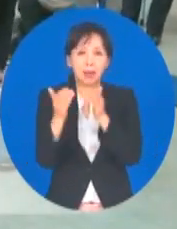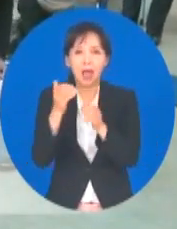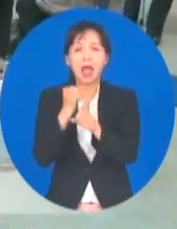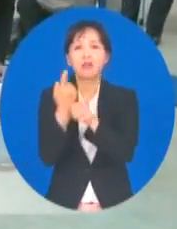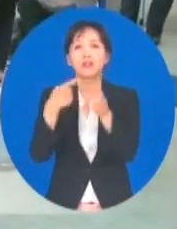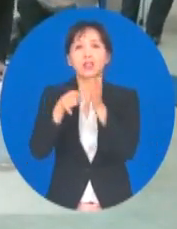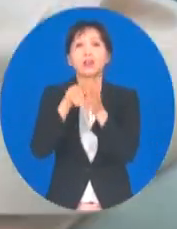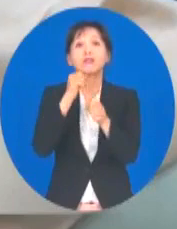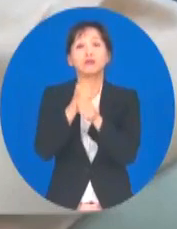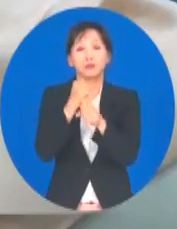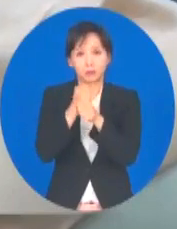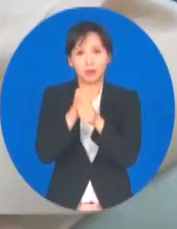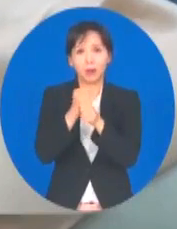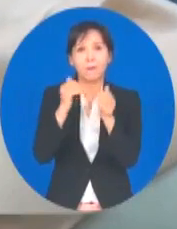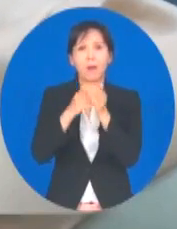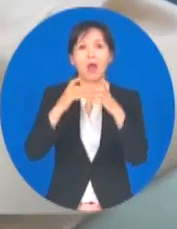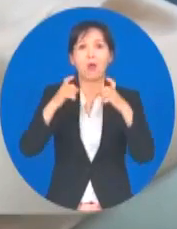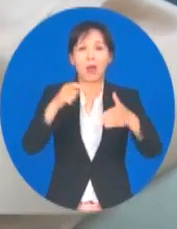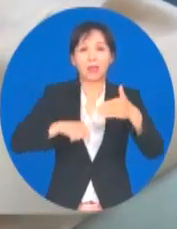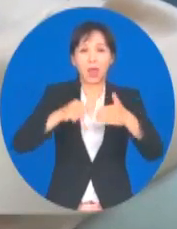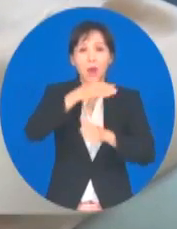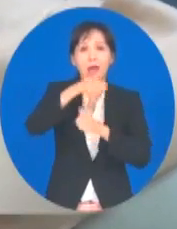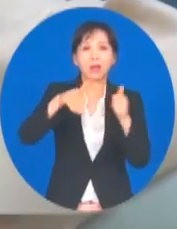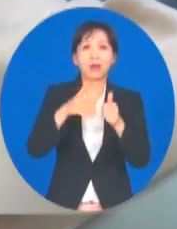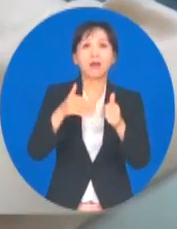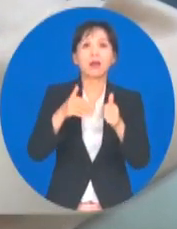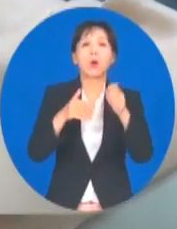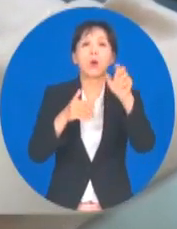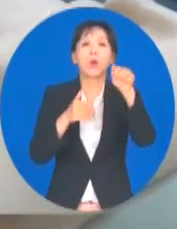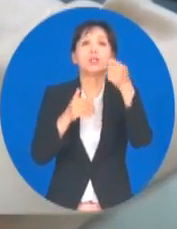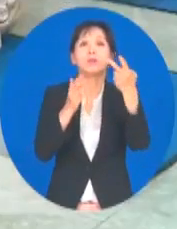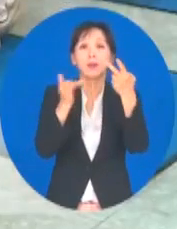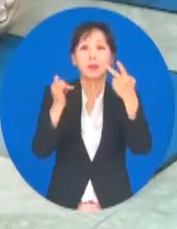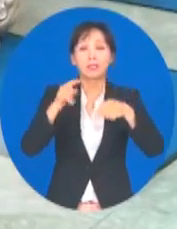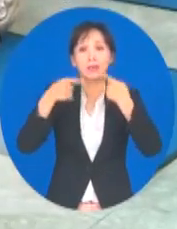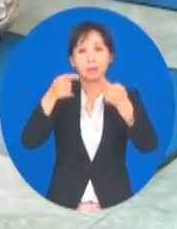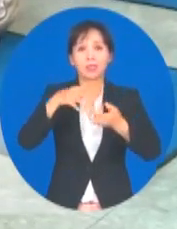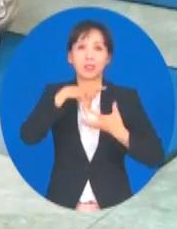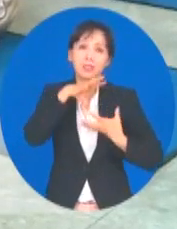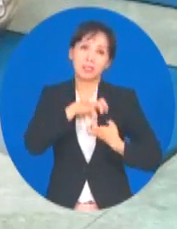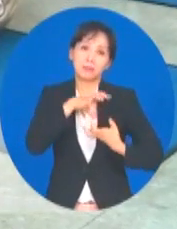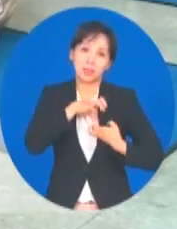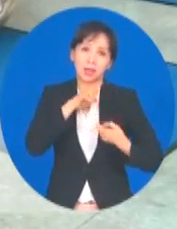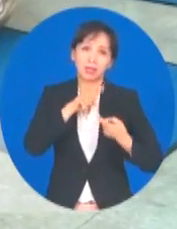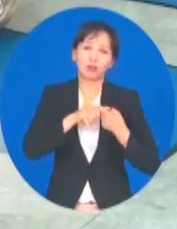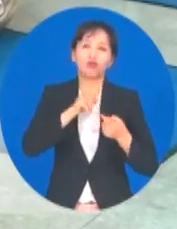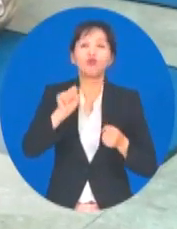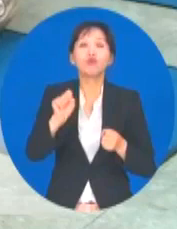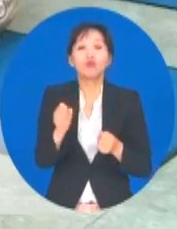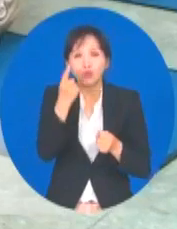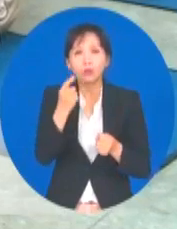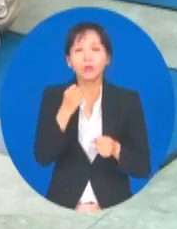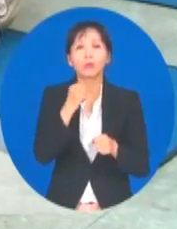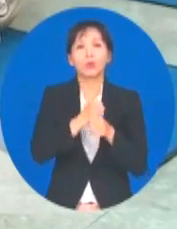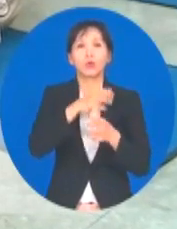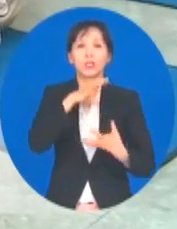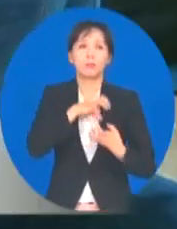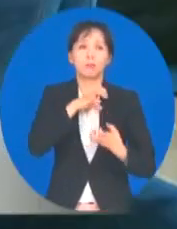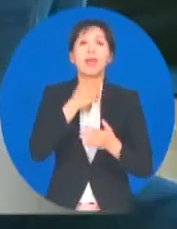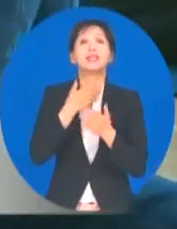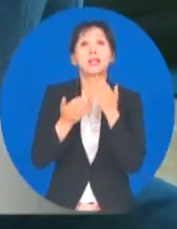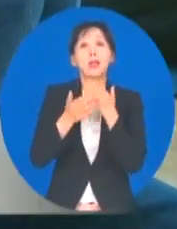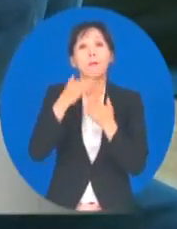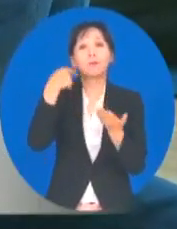위해 마련됐으며 관내 환경미화원 52명이 참여하여 심장마비의 주요 원인과